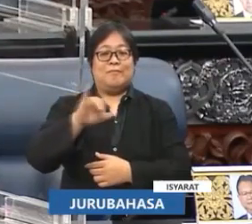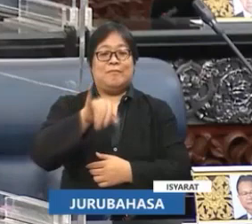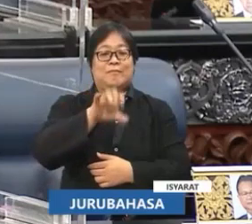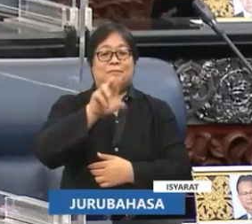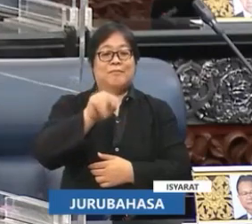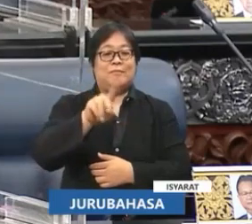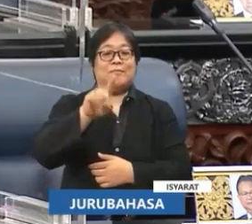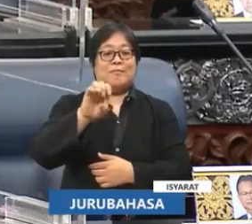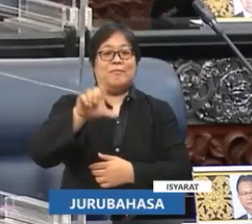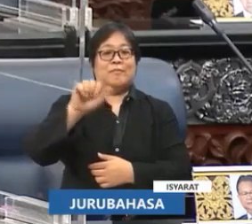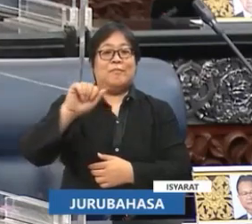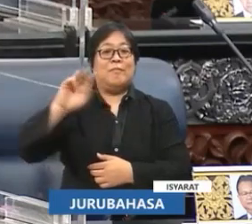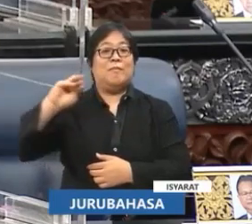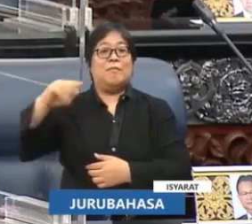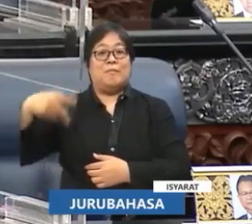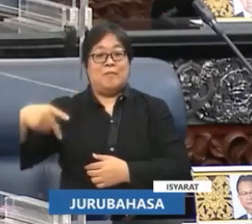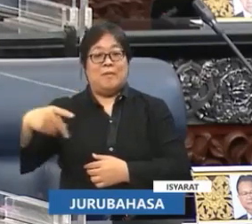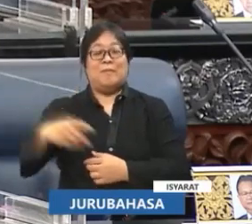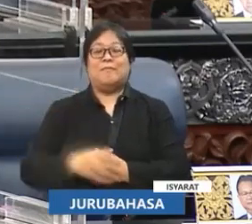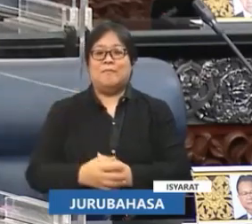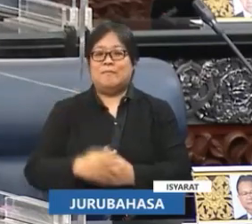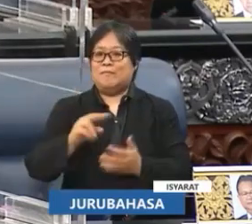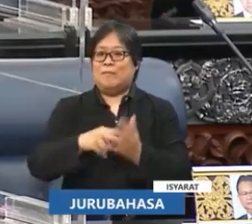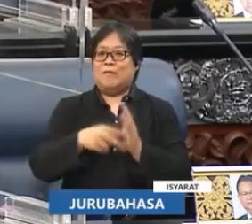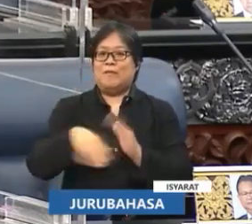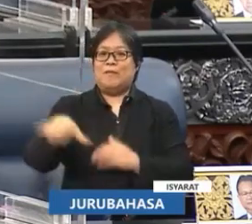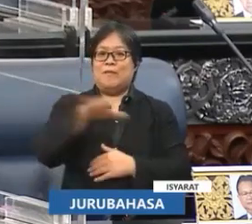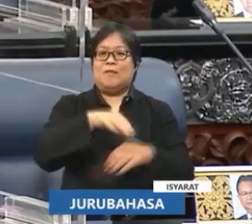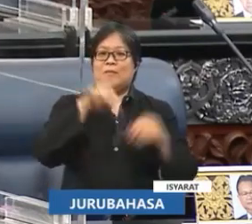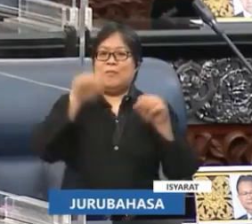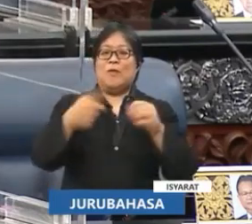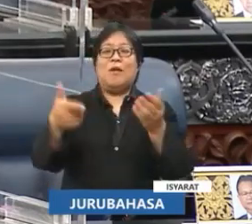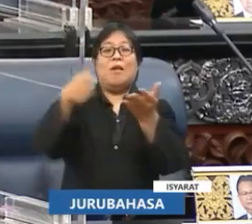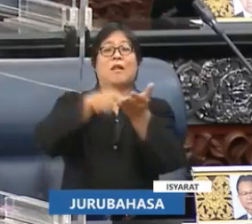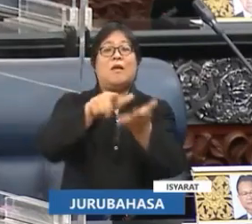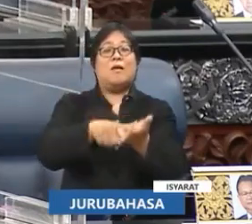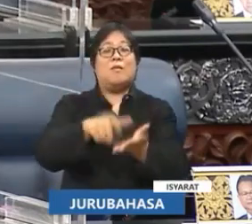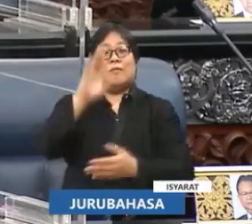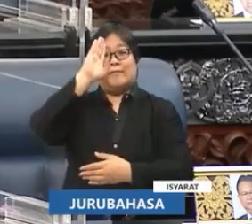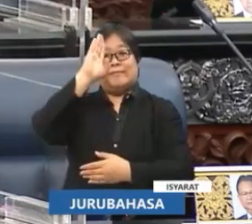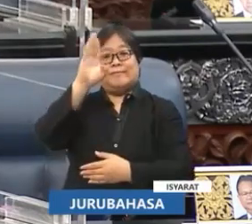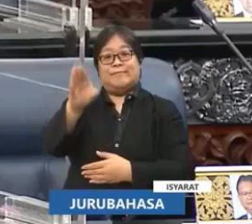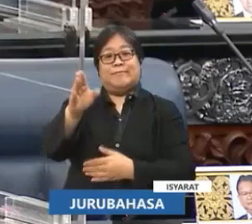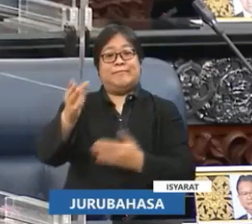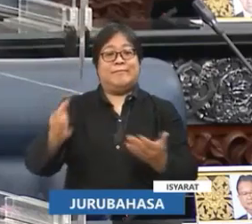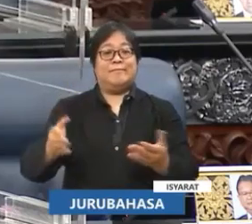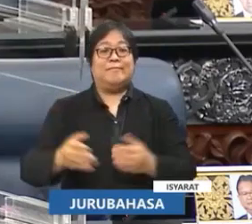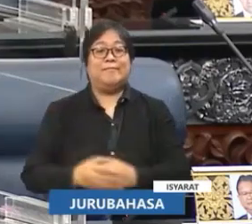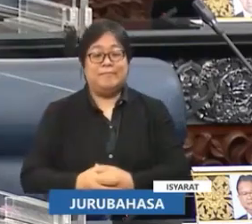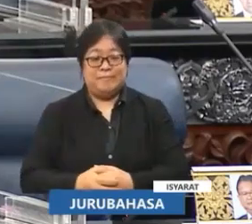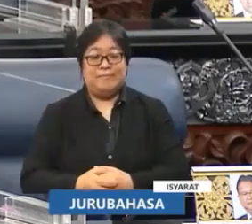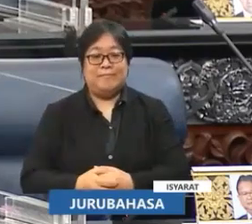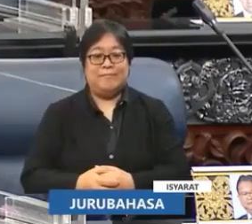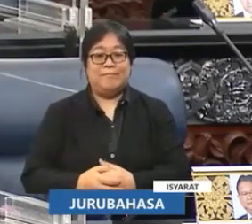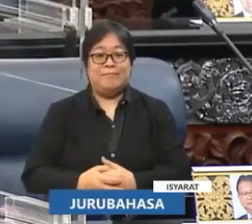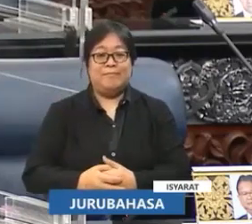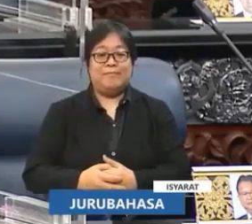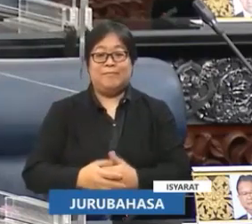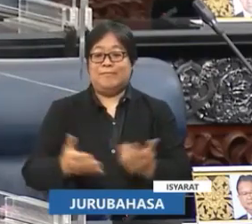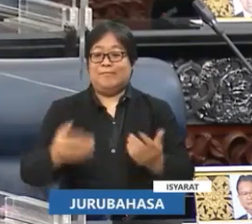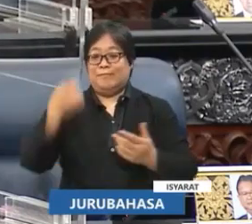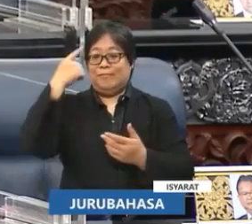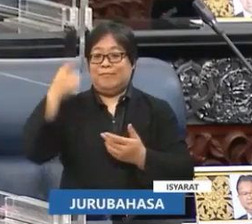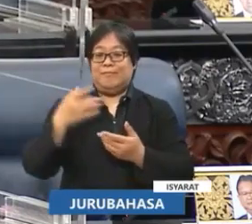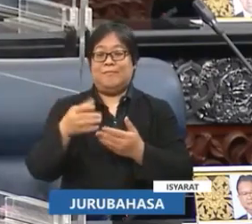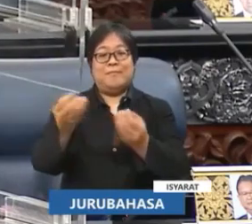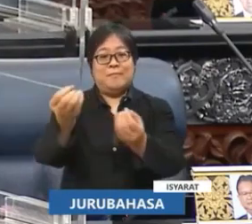map supaya orang awam dapat melaporkan secara terus. Ini apa tu, untuk